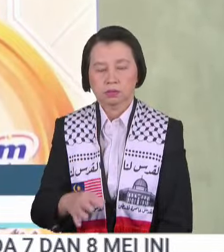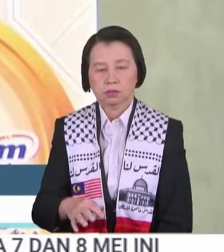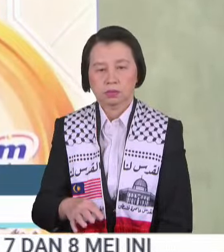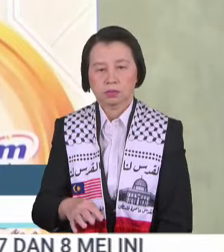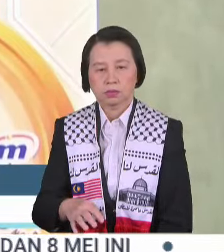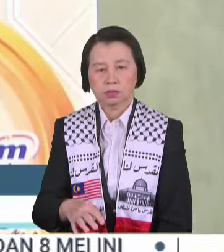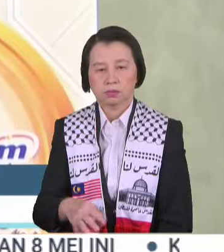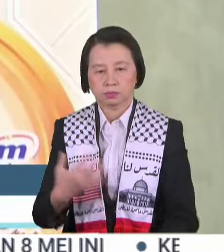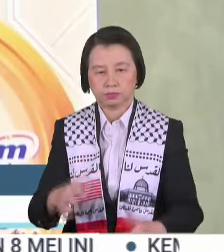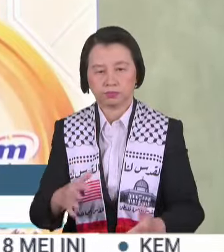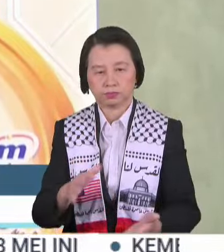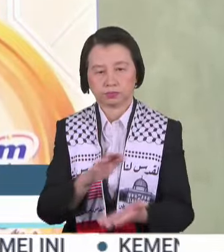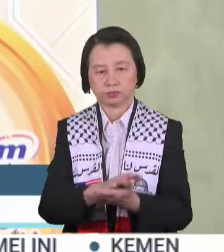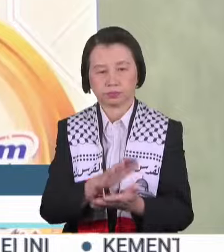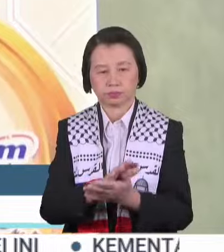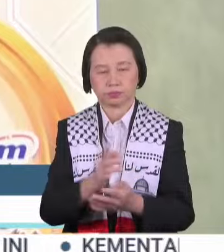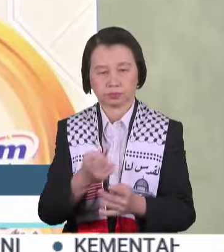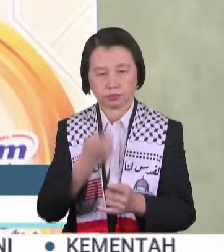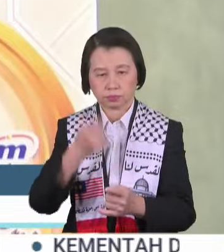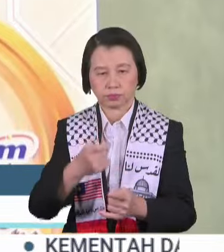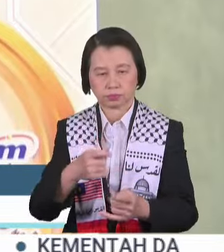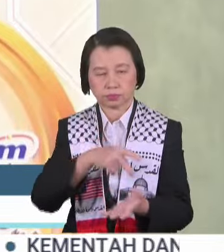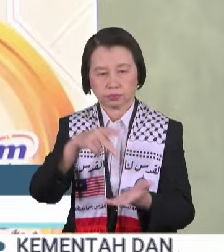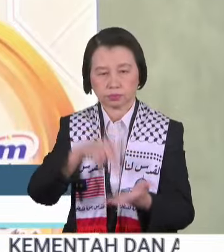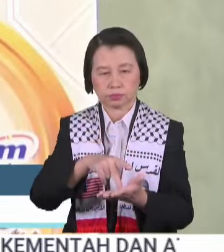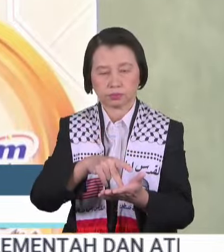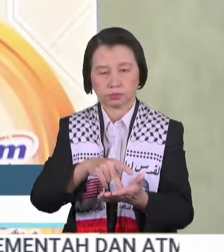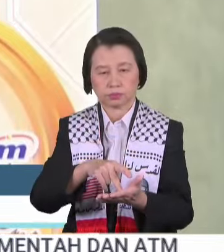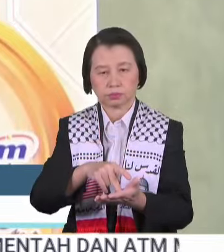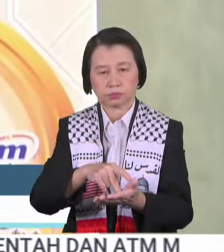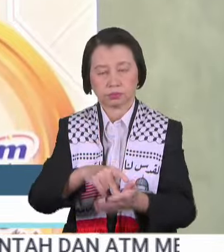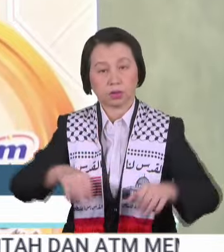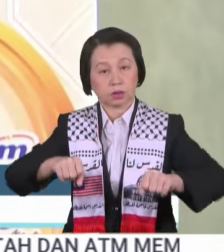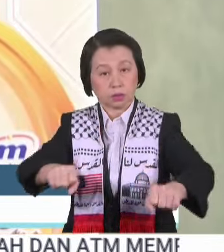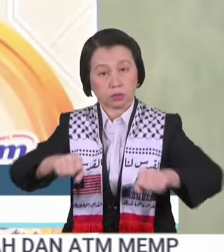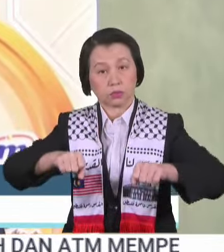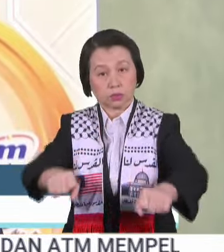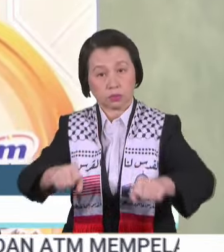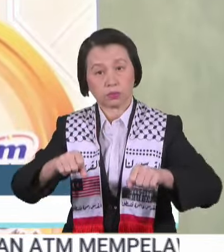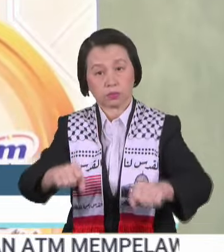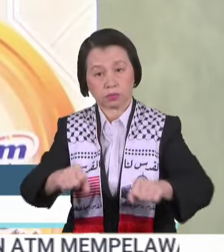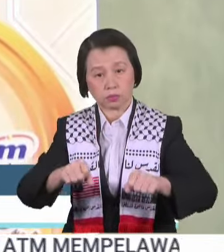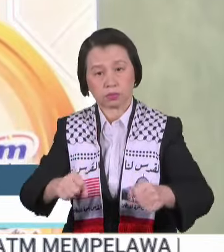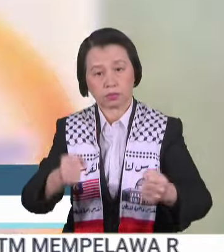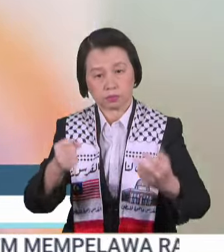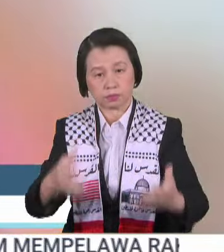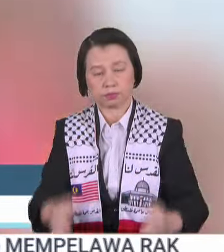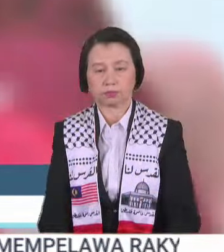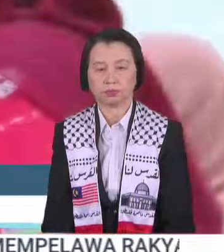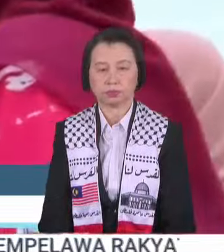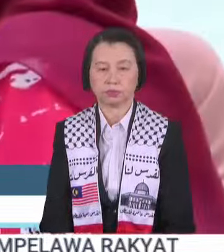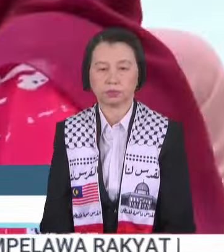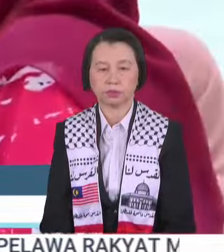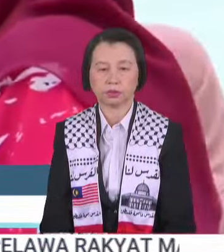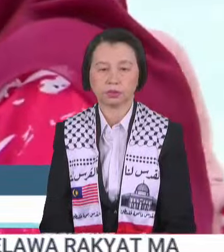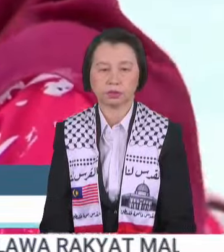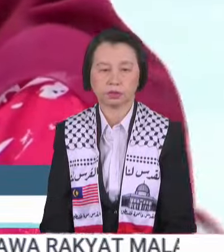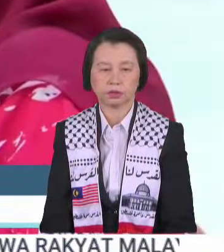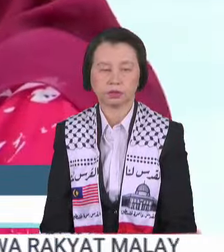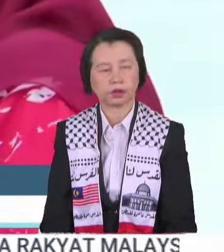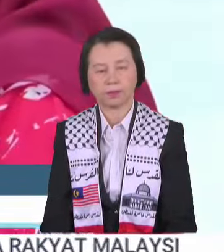emas, kita ada tahfiz, kita ada pusat untuk berkuda, memanah, berenang, yang semua diberikan secara percuma.